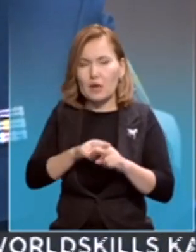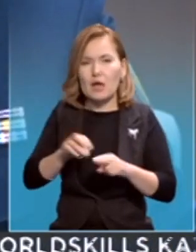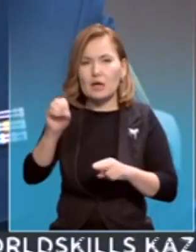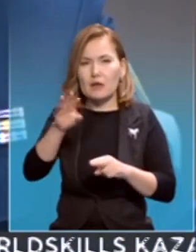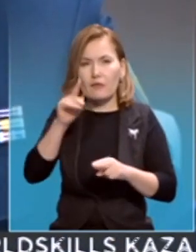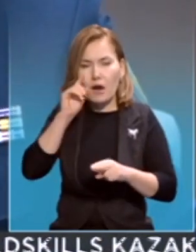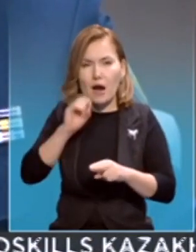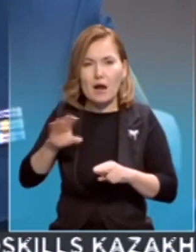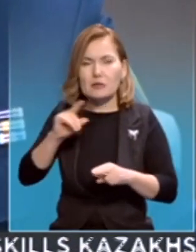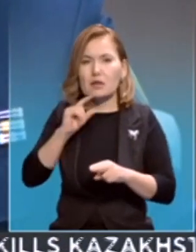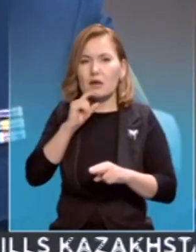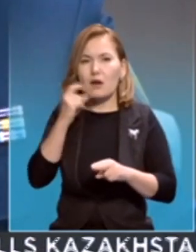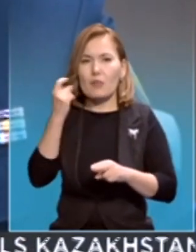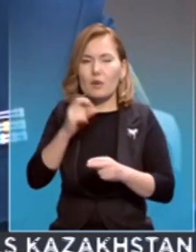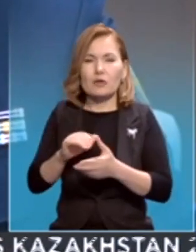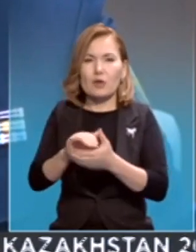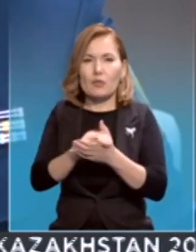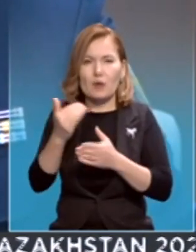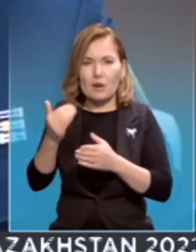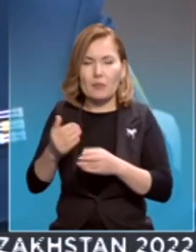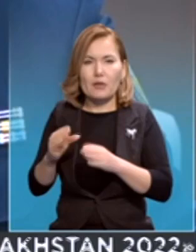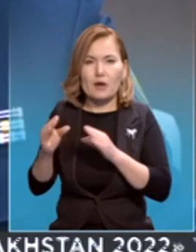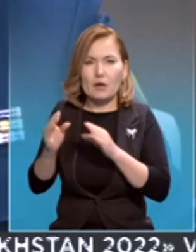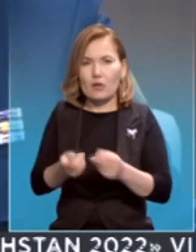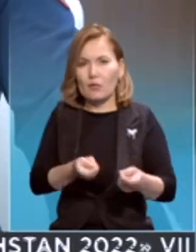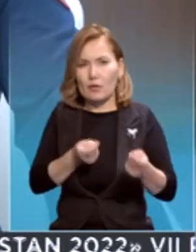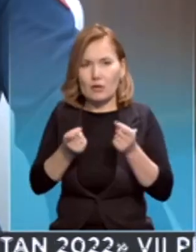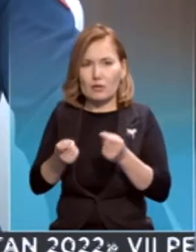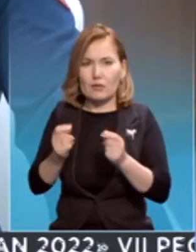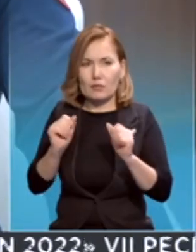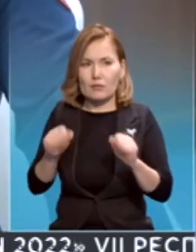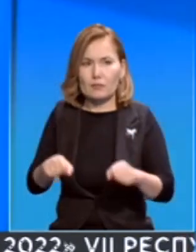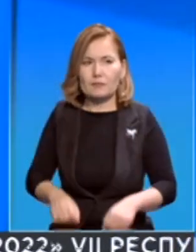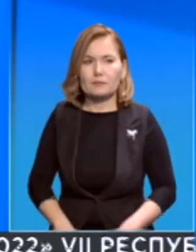Евразиялық экономикалық одақтың тауарлары болып табылады.